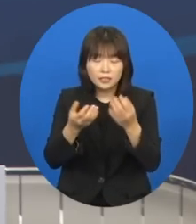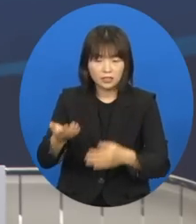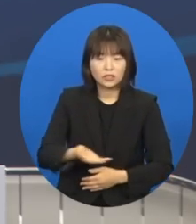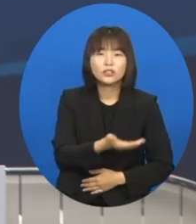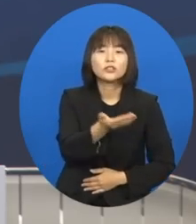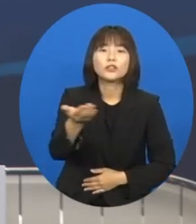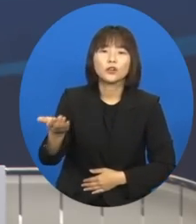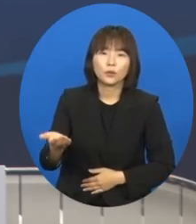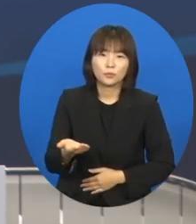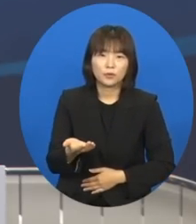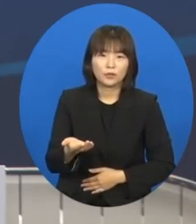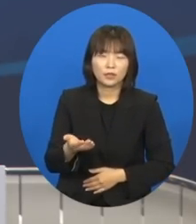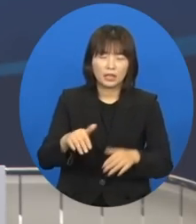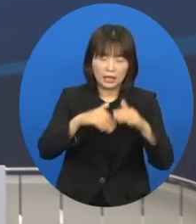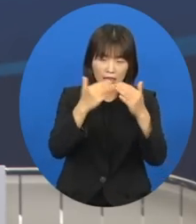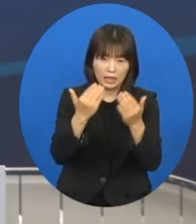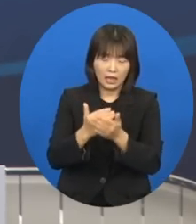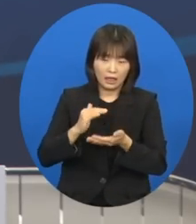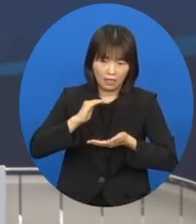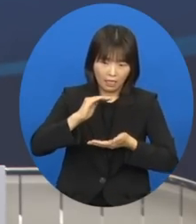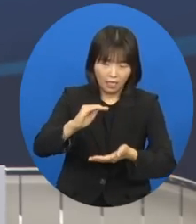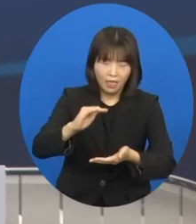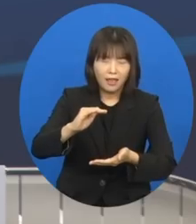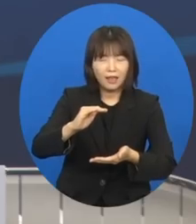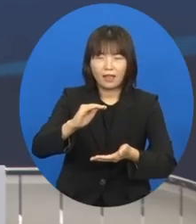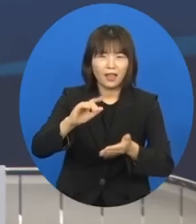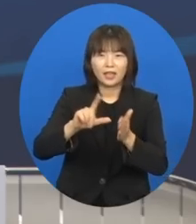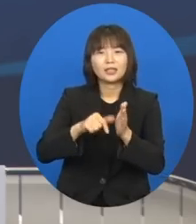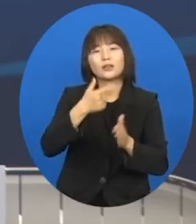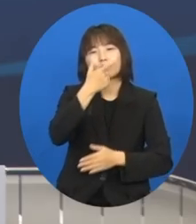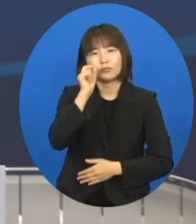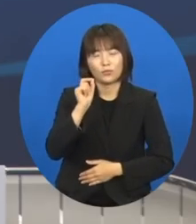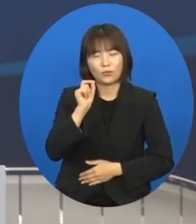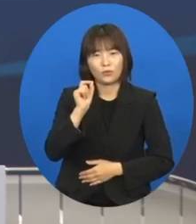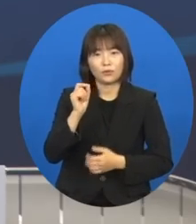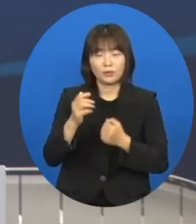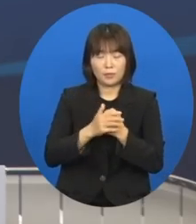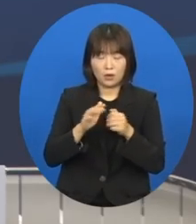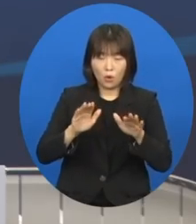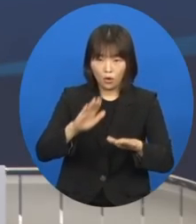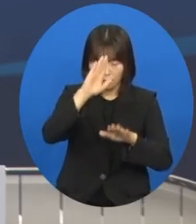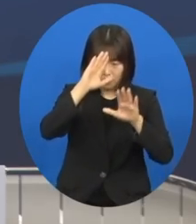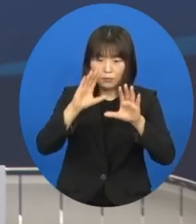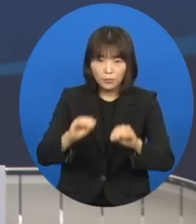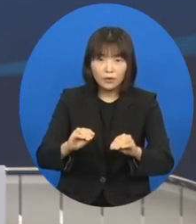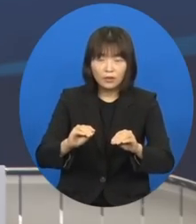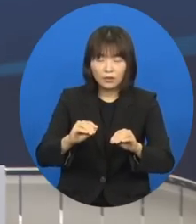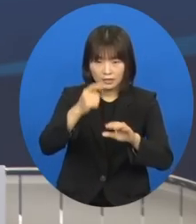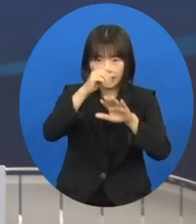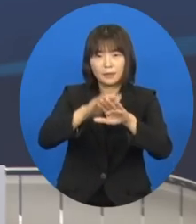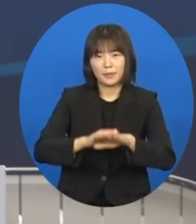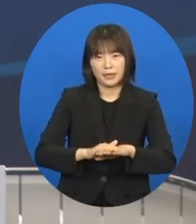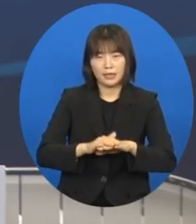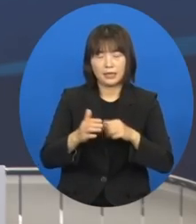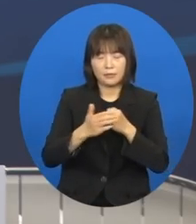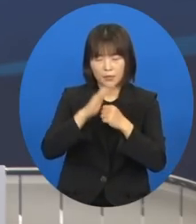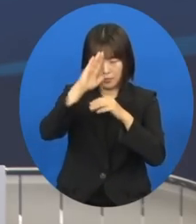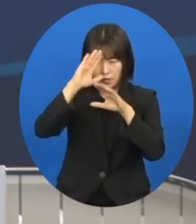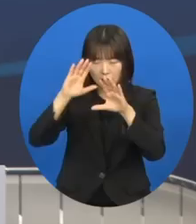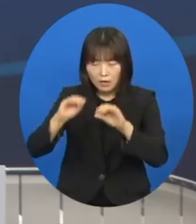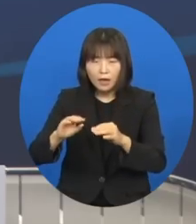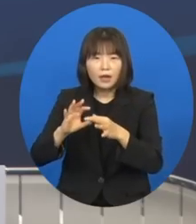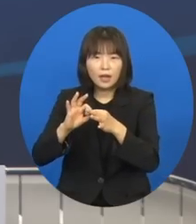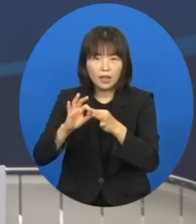여러분들에게 다 소개하면 오늘 시간이 오래 걸려서 오늘은 치유 집회니까 치유와 관련돼서